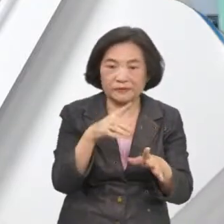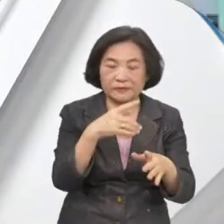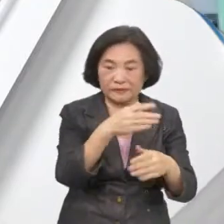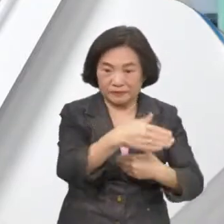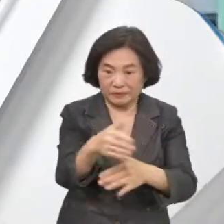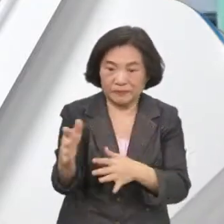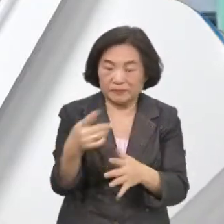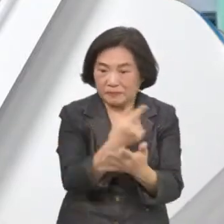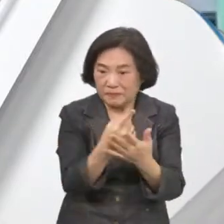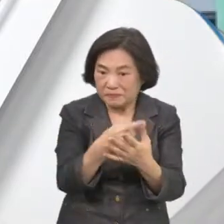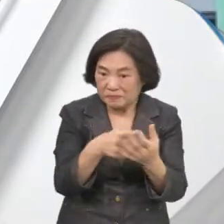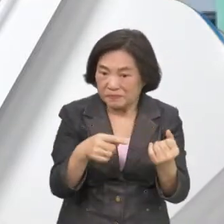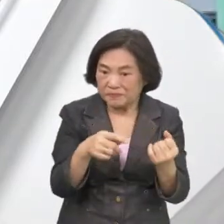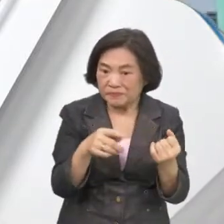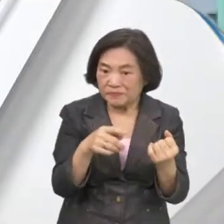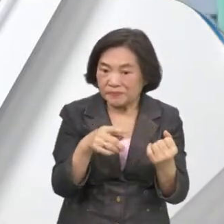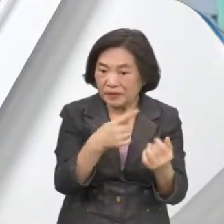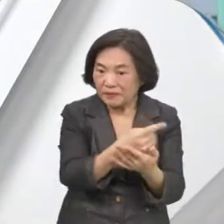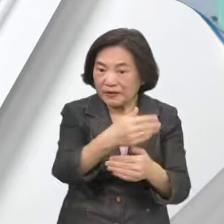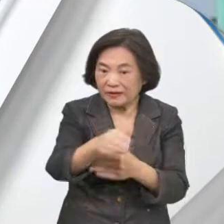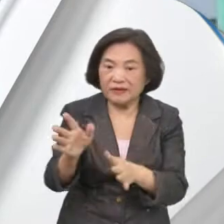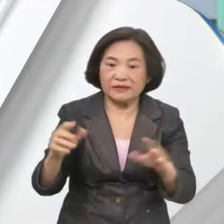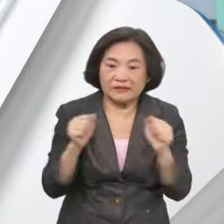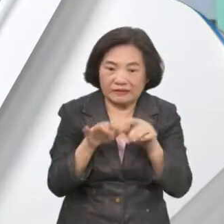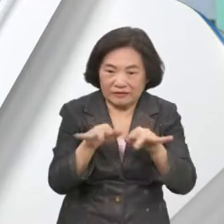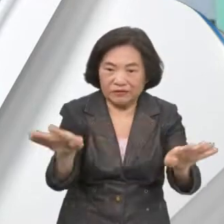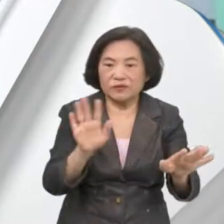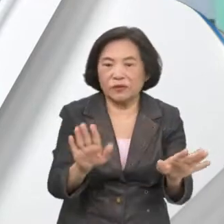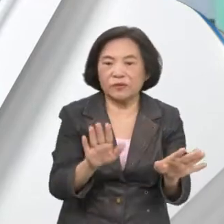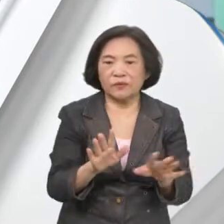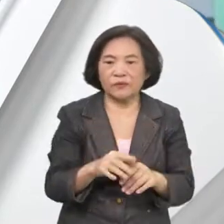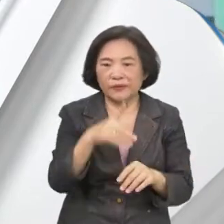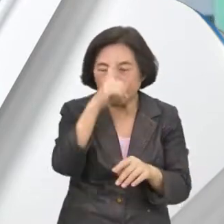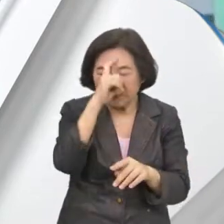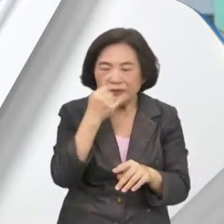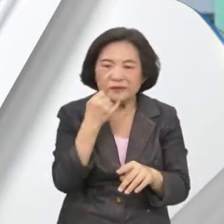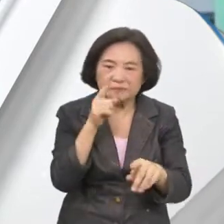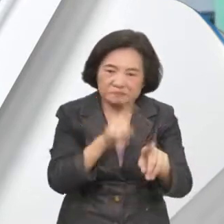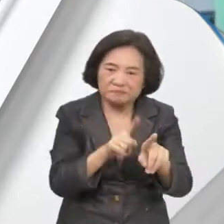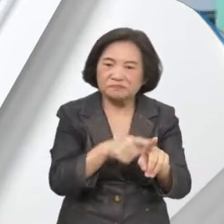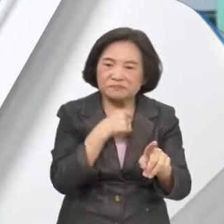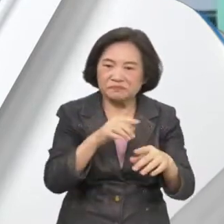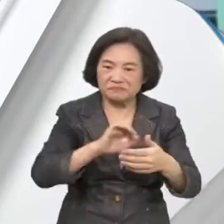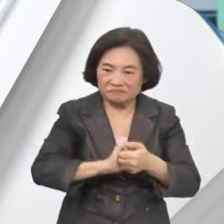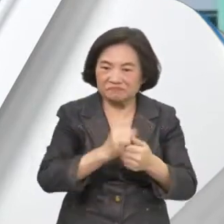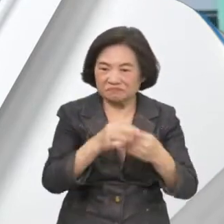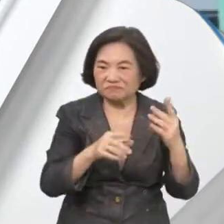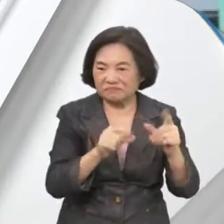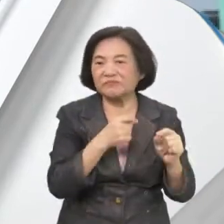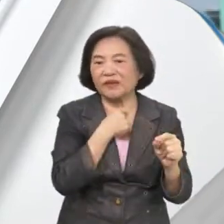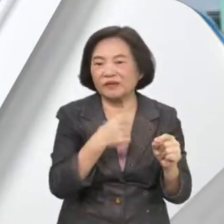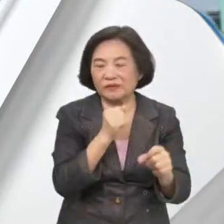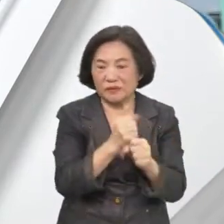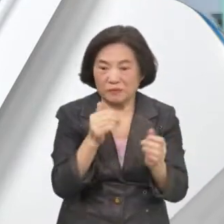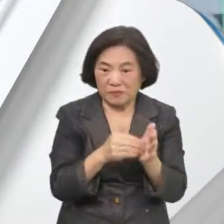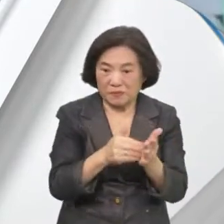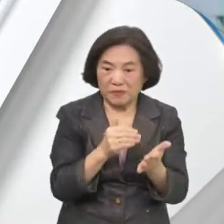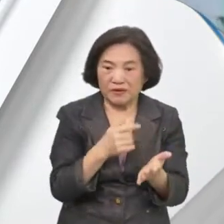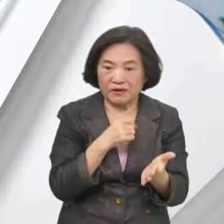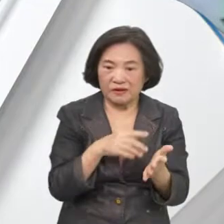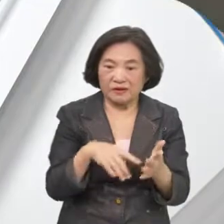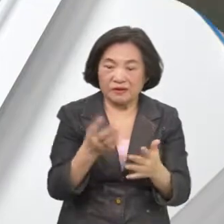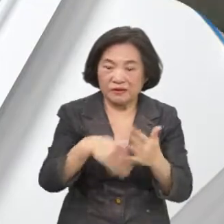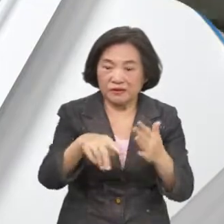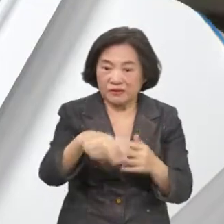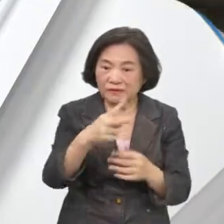的班班有教室，班班有冷气。这样的措施能够贯彻落实在屏东205所学